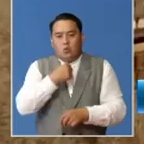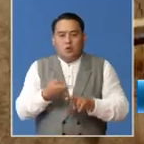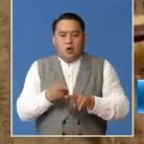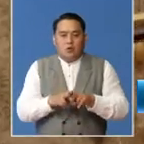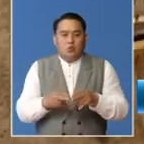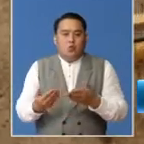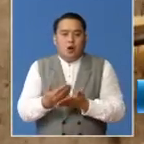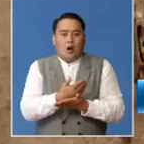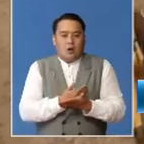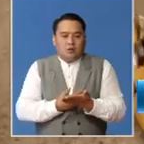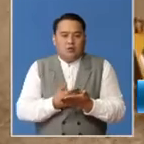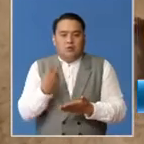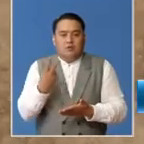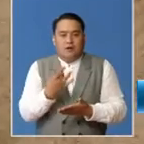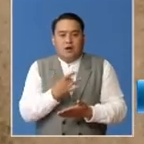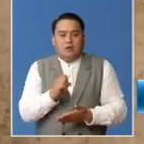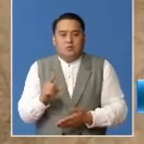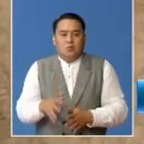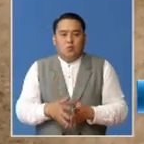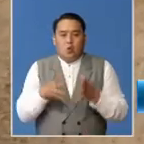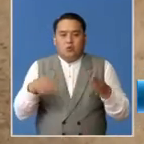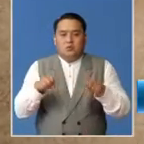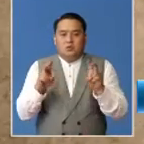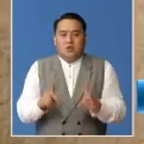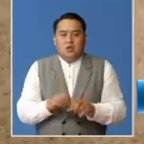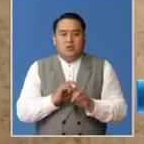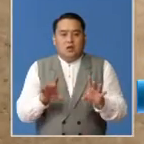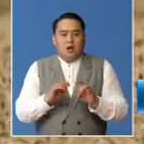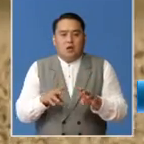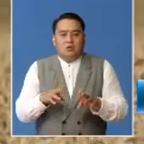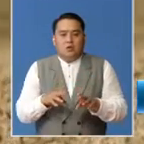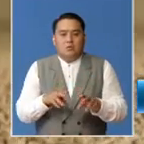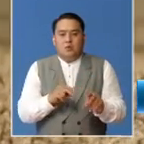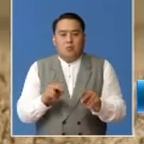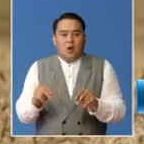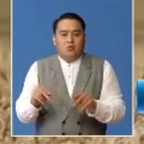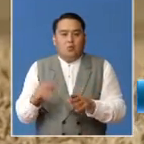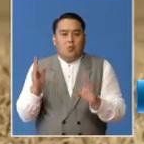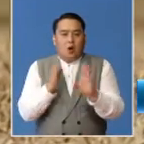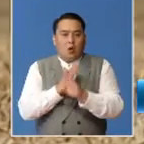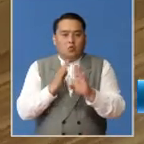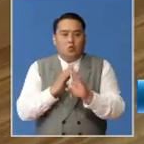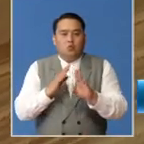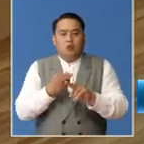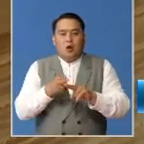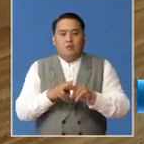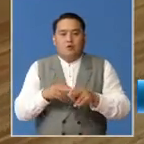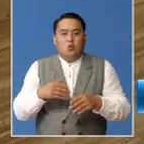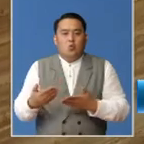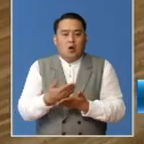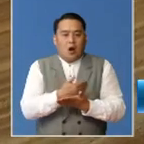периоду урожая было собрано в два раза больше. Эксперты отмечают, что несмотря на неблагоприятные погодные условия, урожайность